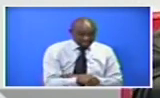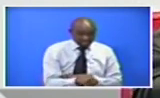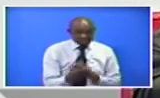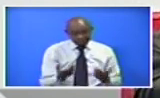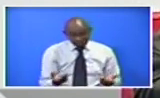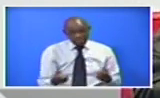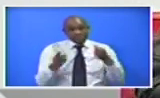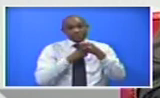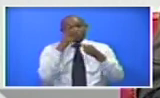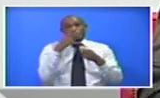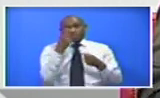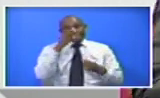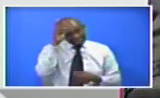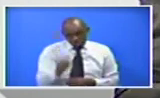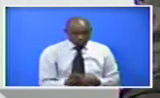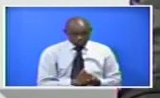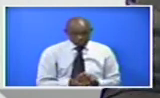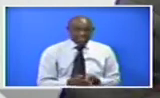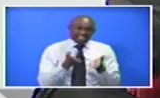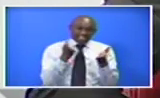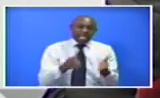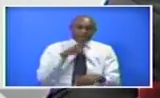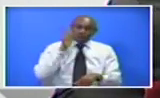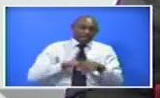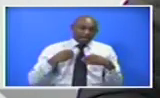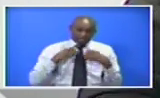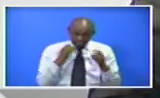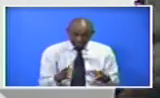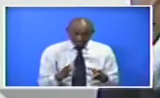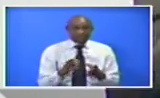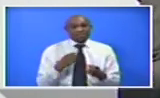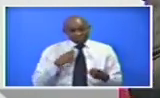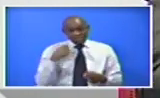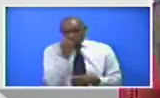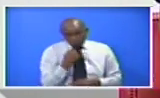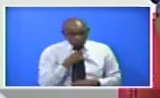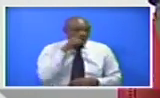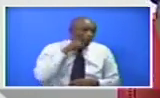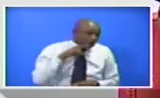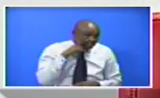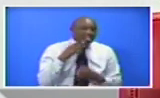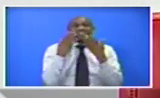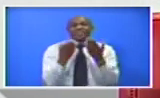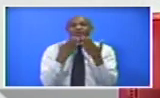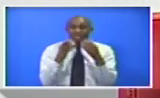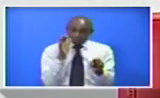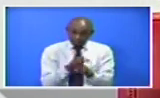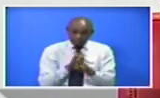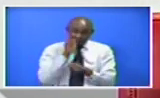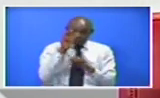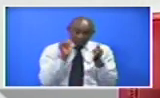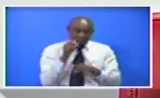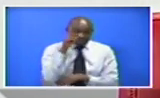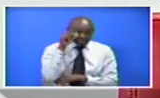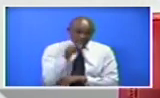asilimia 72 wanasema la. Kufikia hapo sina la ziada, nimekuwa wako Lofty Matamu. Nasema asante sana kwa kutazama taarifa hizi za